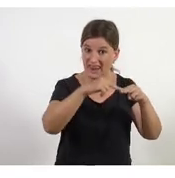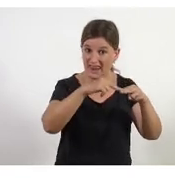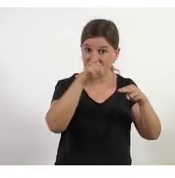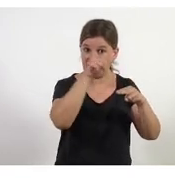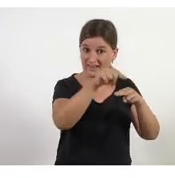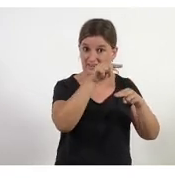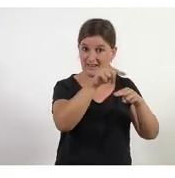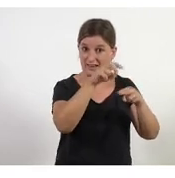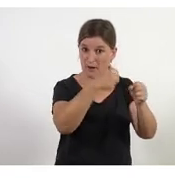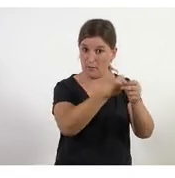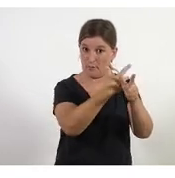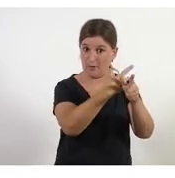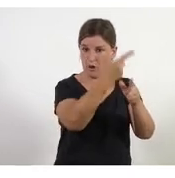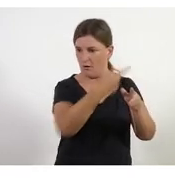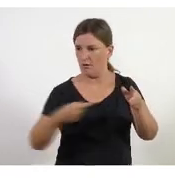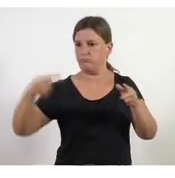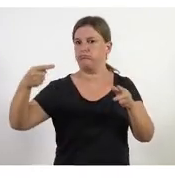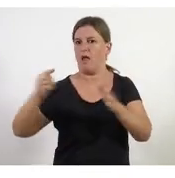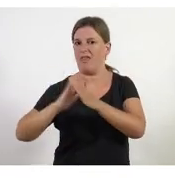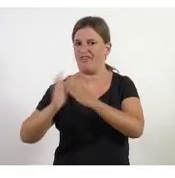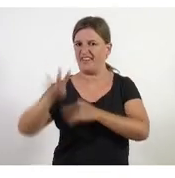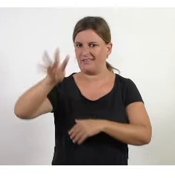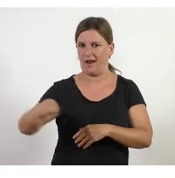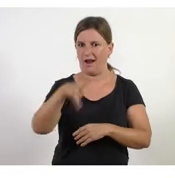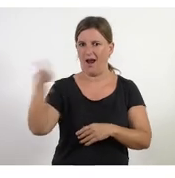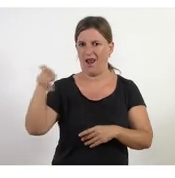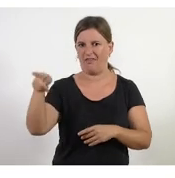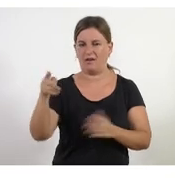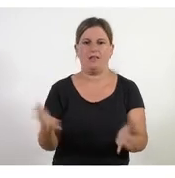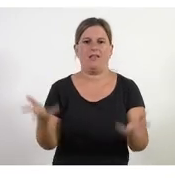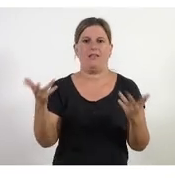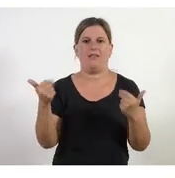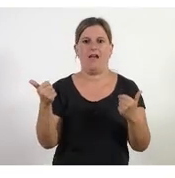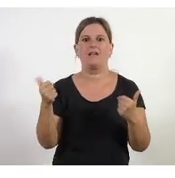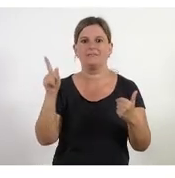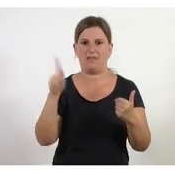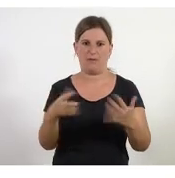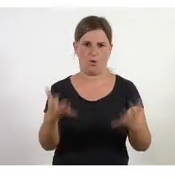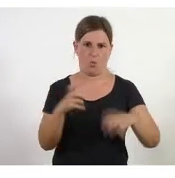de videoconferències ja el tindrem integrat. I principalment això és una cosa que estalvia molt de temps, també.